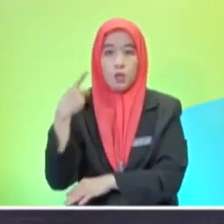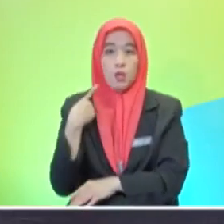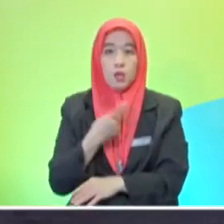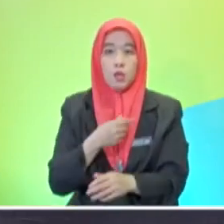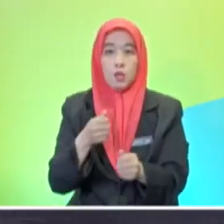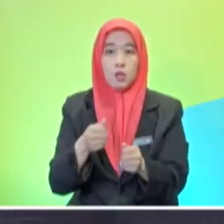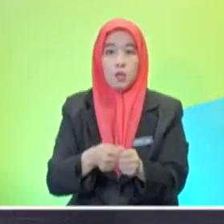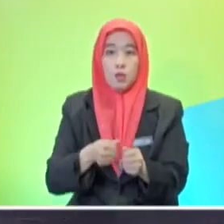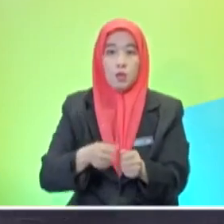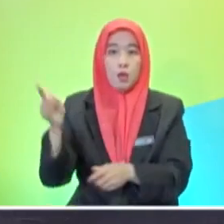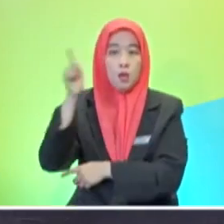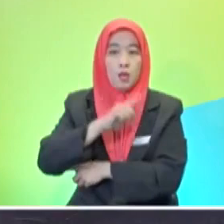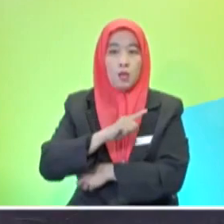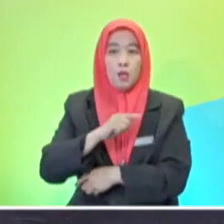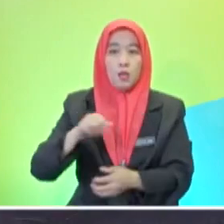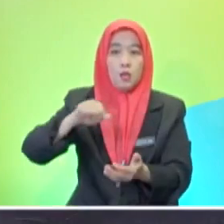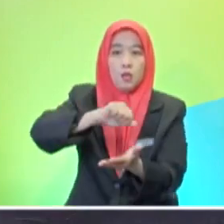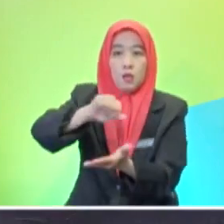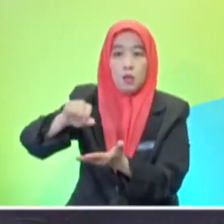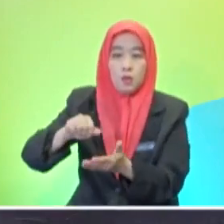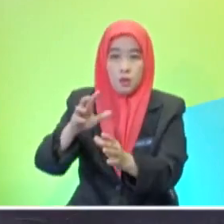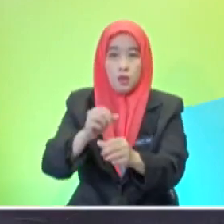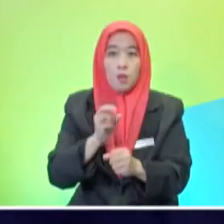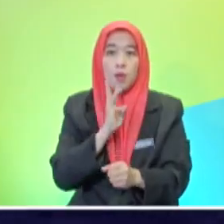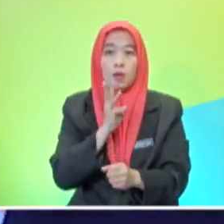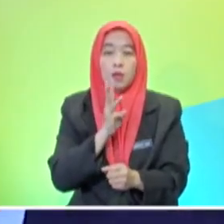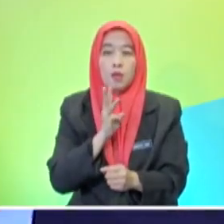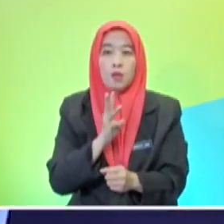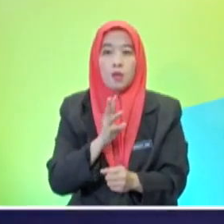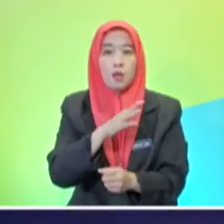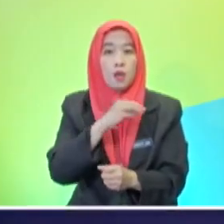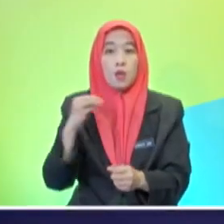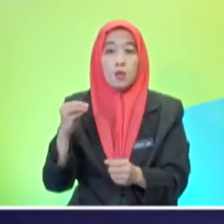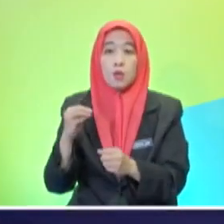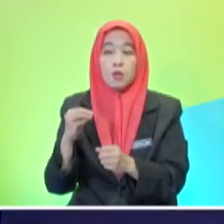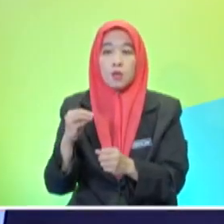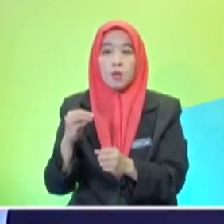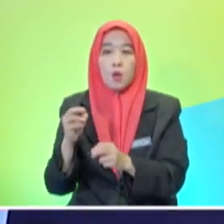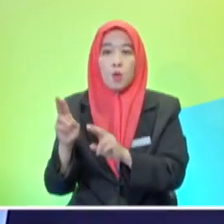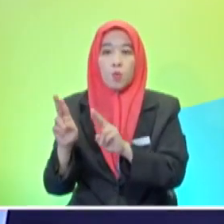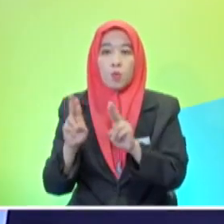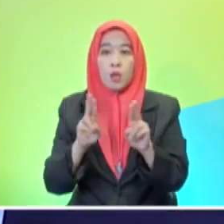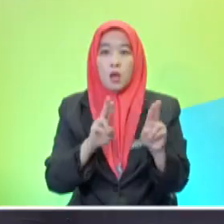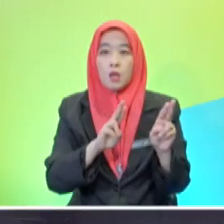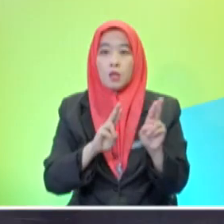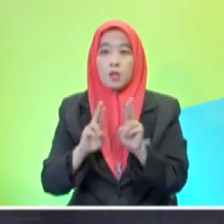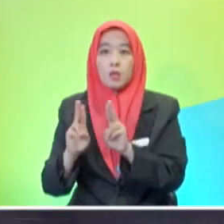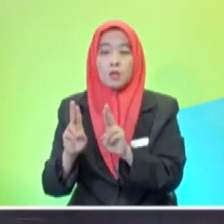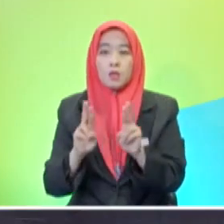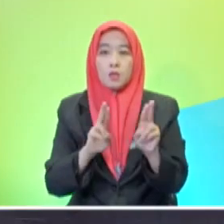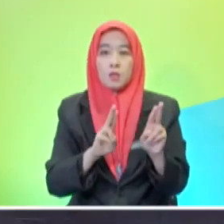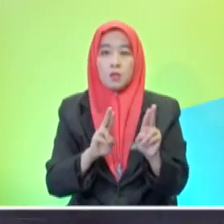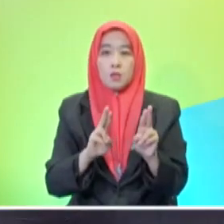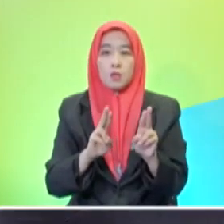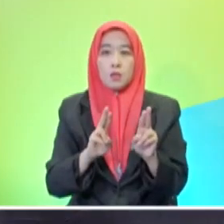dia. Dapat tak air? Dapat air lah, cikgu. Okey. Dan yang terakhir, udara. Walaupun cikgu letakkan dalam kotak, tapi